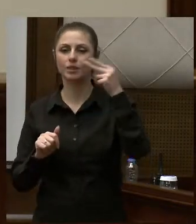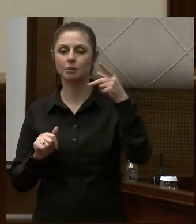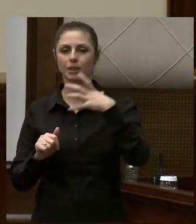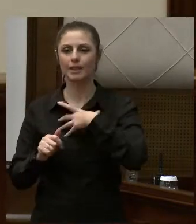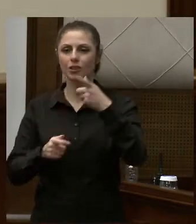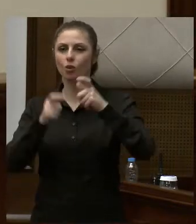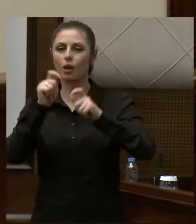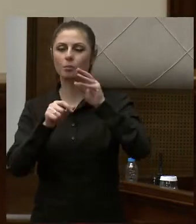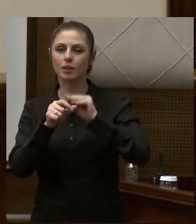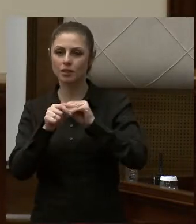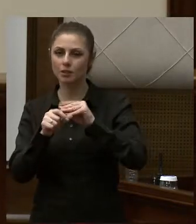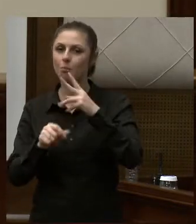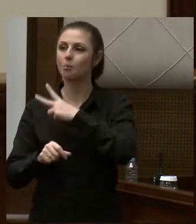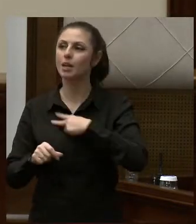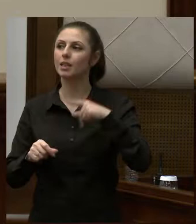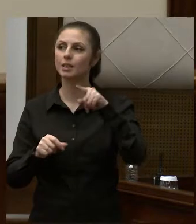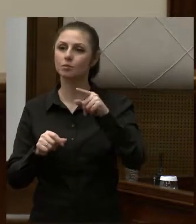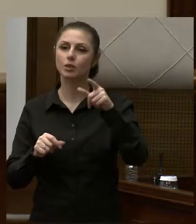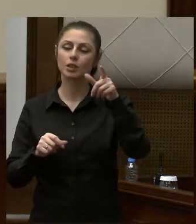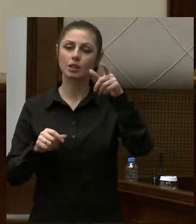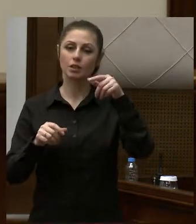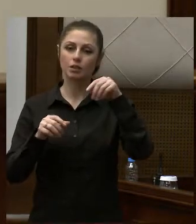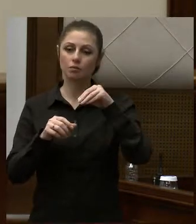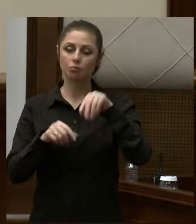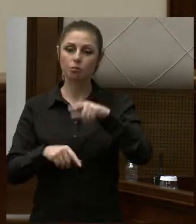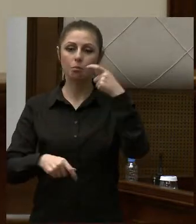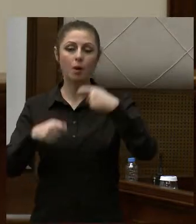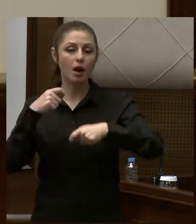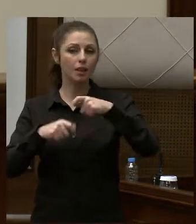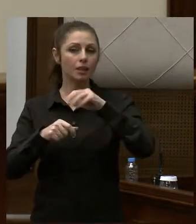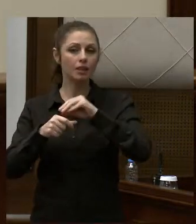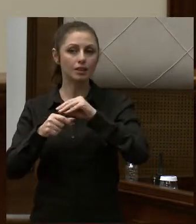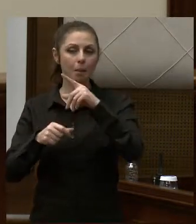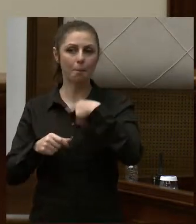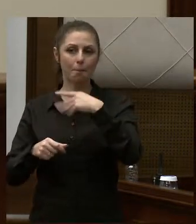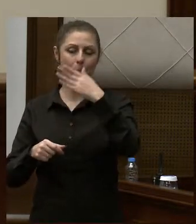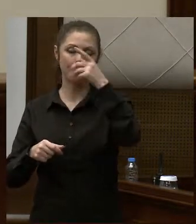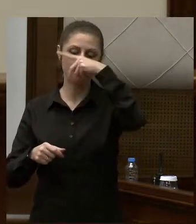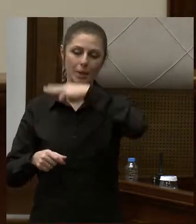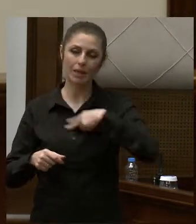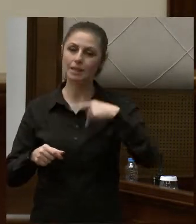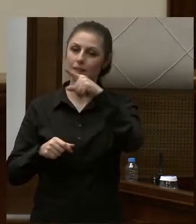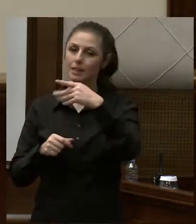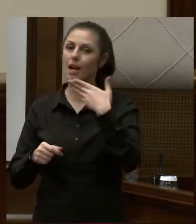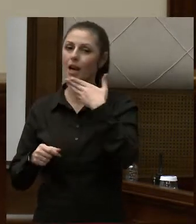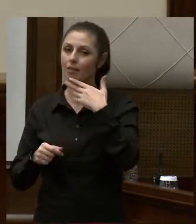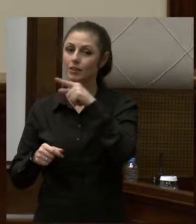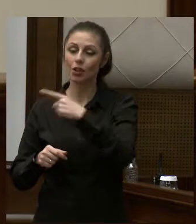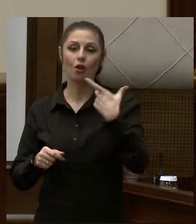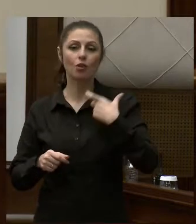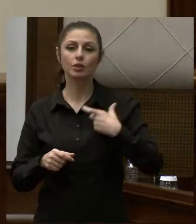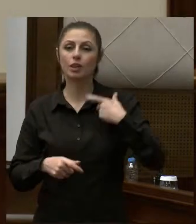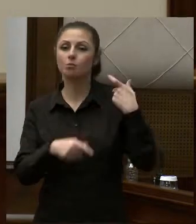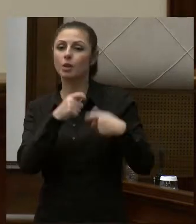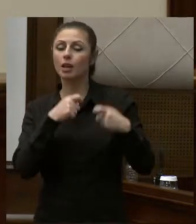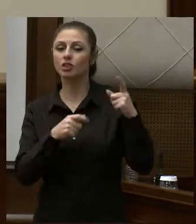üzere belediyemizce yurt içi kamu bankalarından belediyemiz menfaatine olması durumunda özel bankalardan